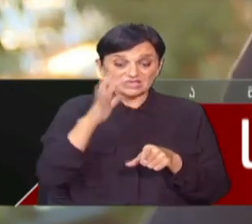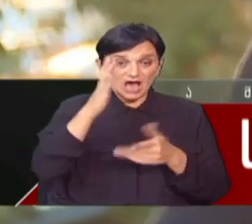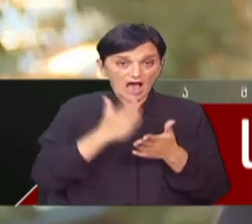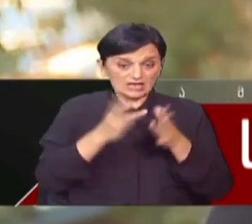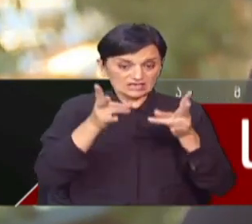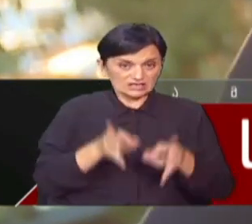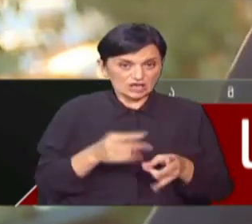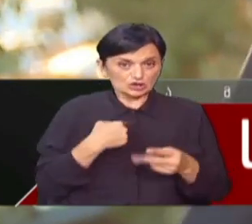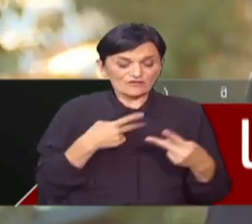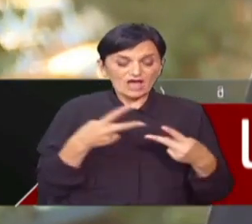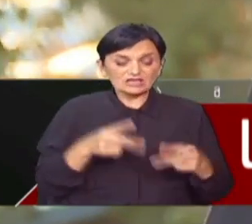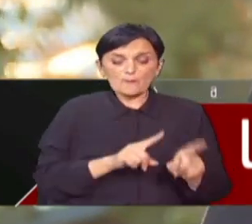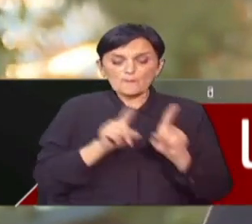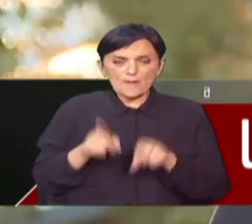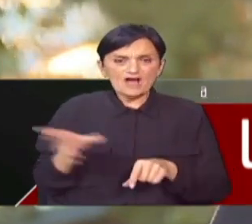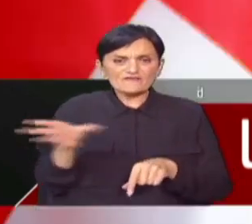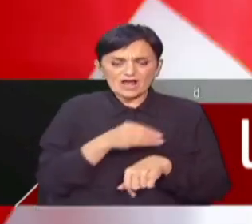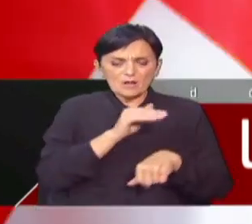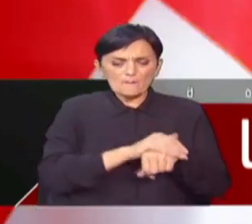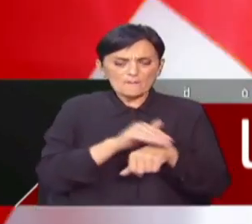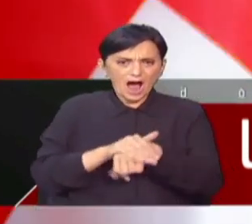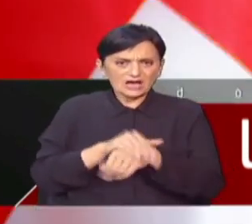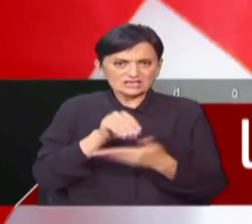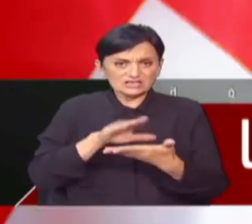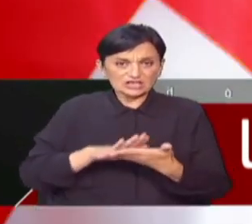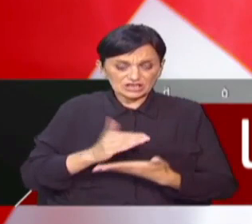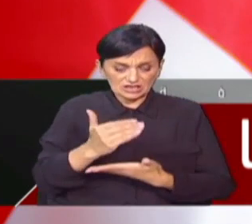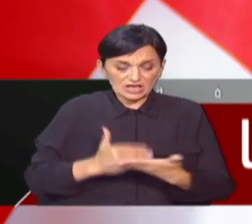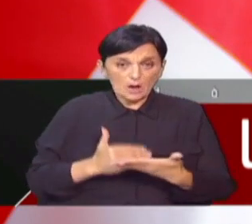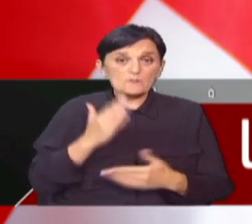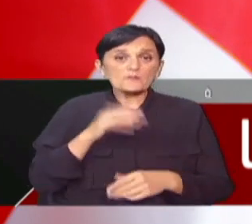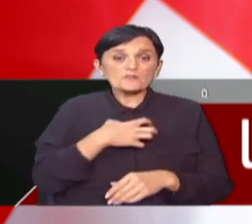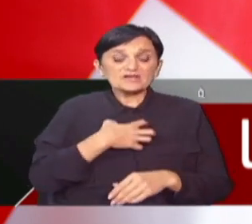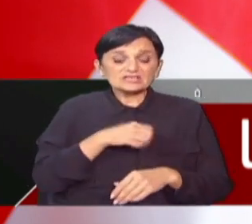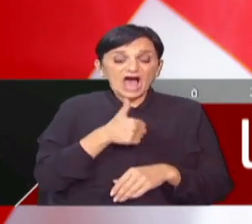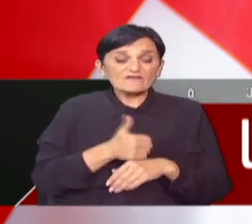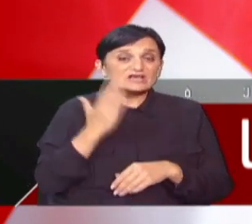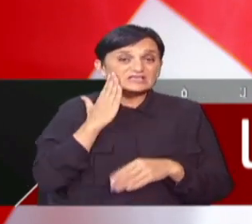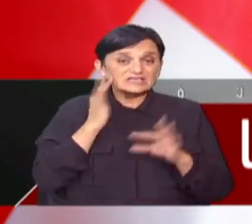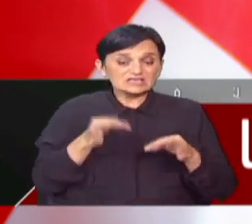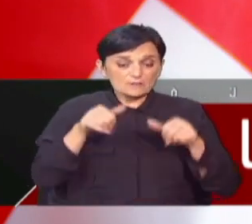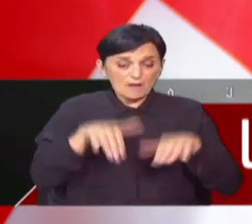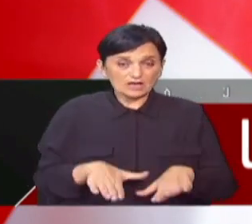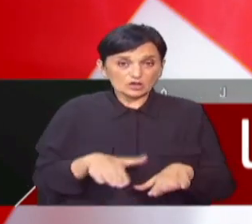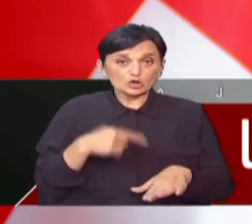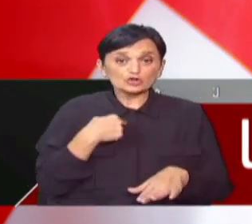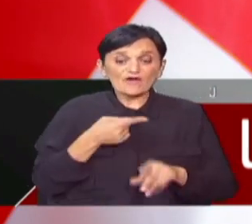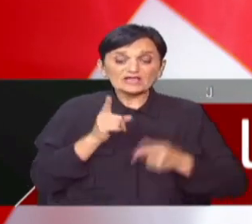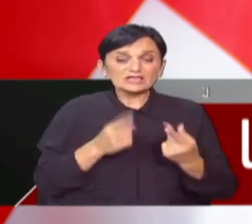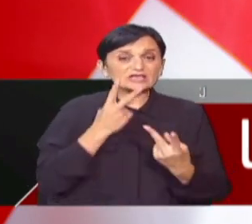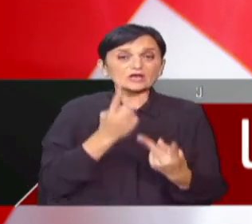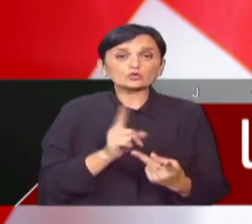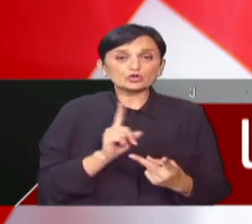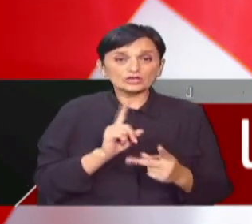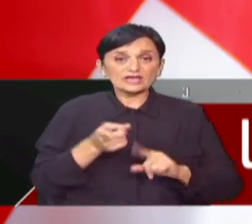ჩვენ პარალელურად ყველა ფაქტს აღვრიცხავთ. Თავი მიზანი არის სიმართლის დადგენა და ჩვენ დღეს რეალურად რას ვხედავთ, ხო? Ჩვენ